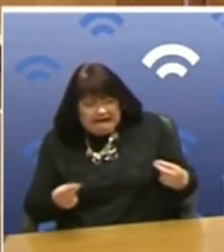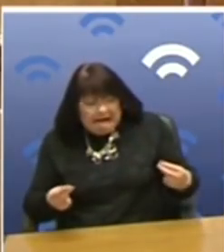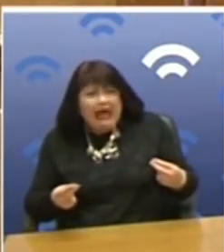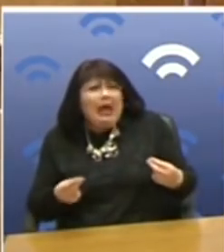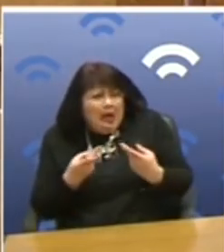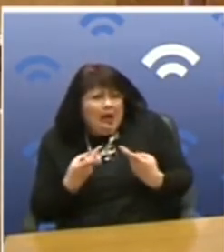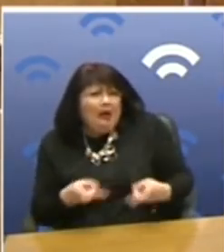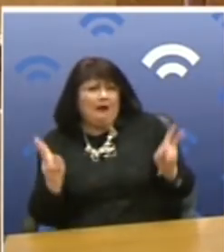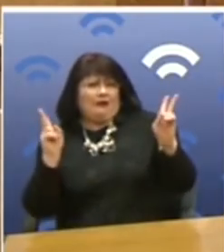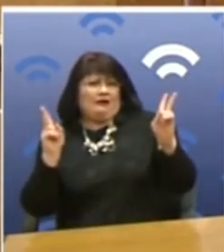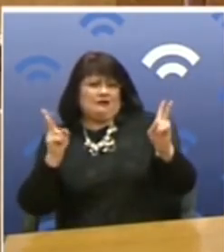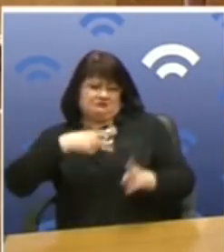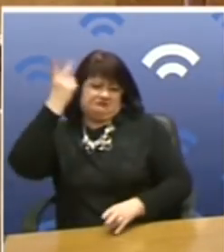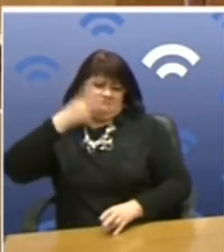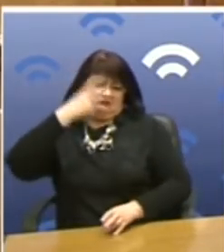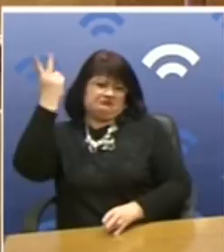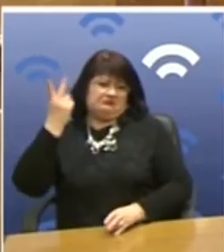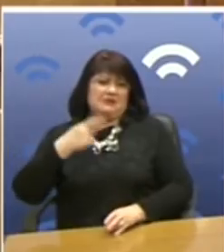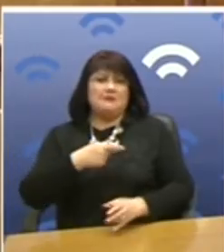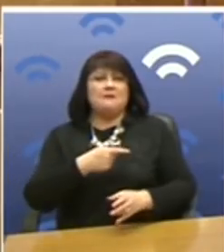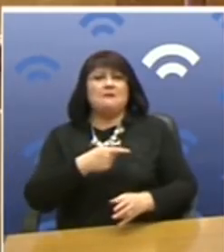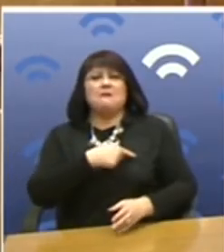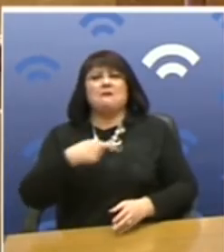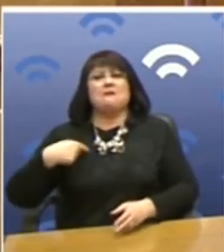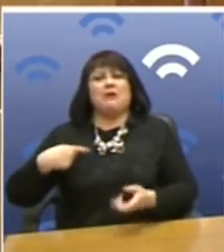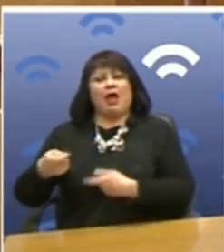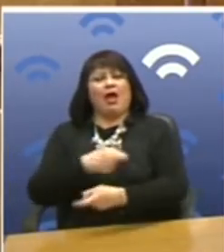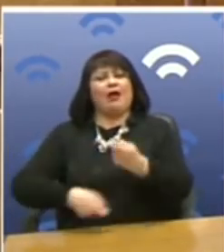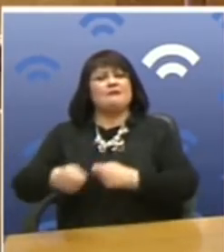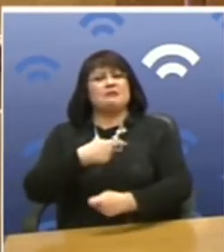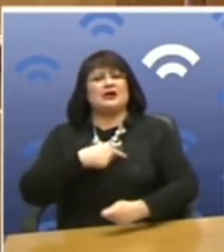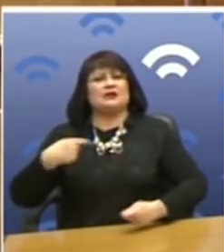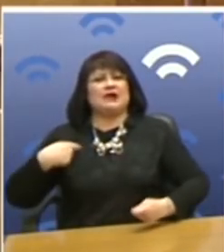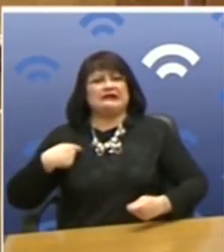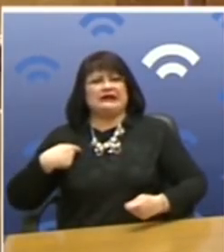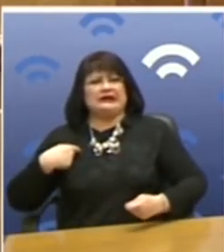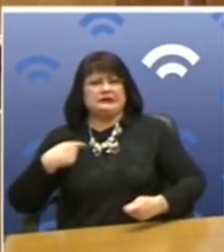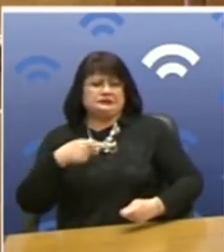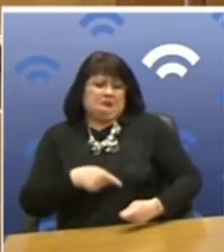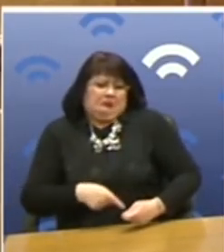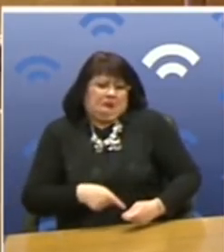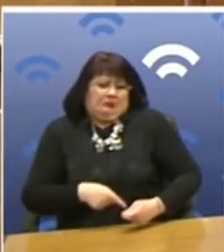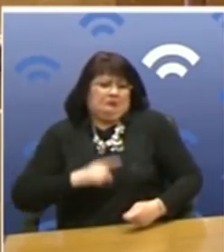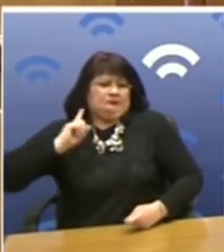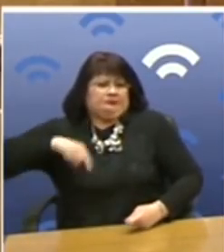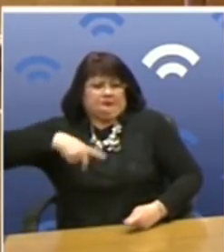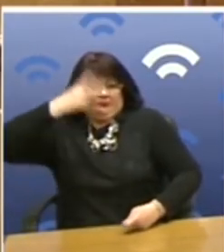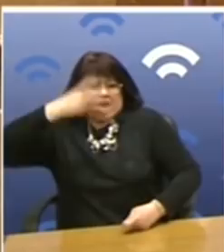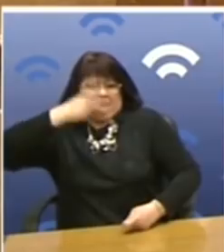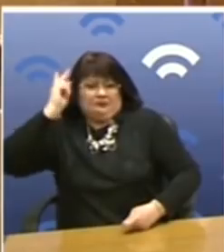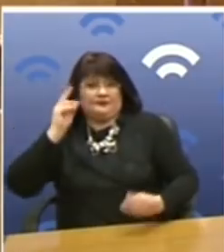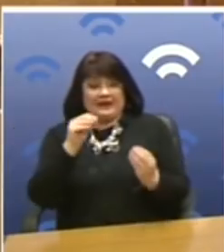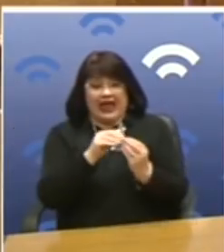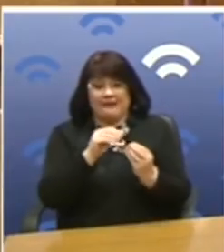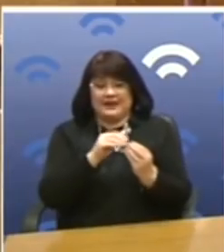σε ορισμένους μεγαλοεπιχειρηματίες καρχαρίες? Χωρίς να υπολογίζετε ο Απρίλης, με βάση τα επίσημα